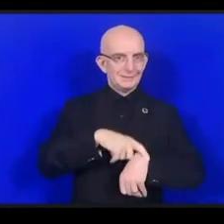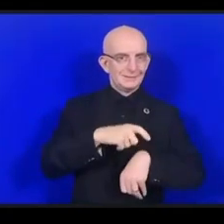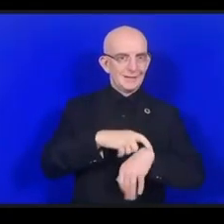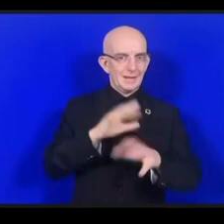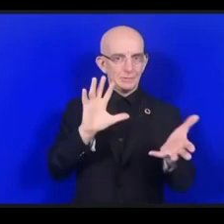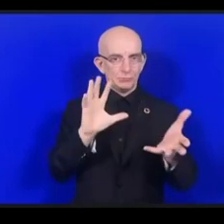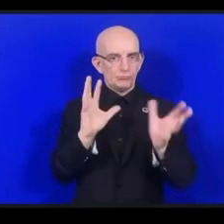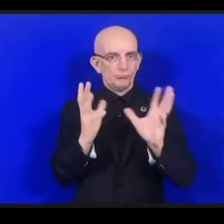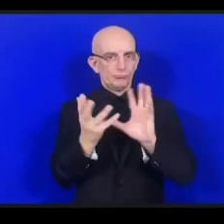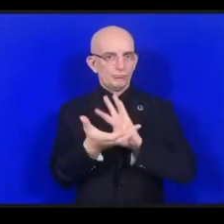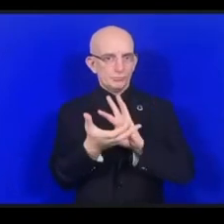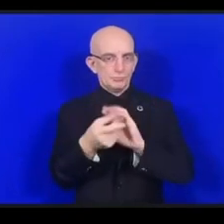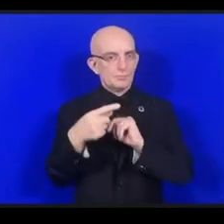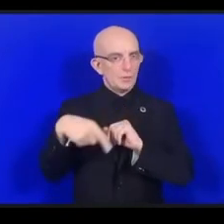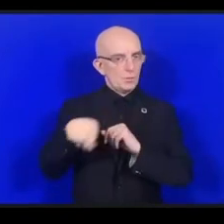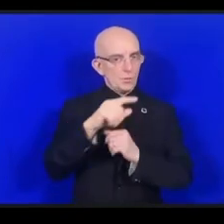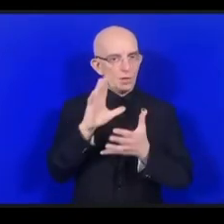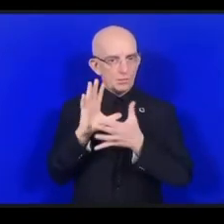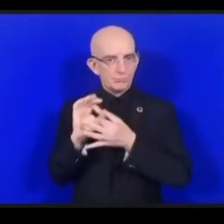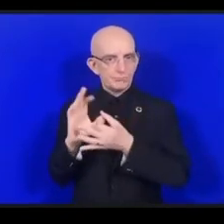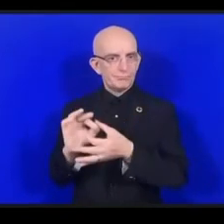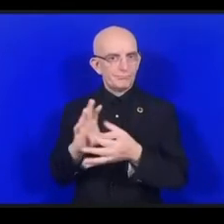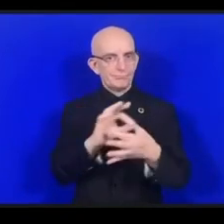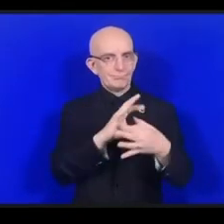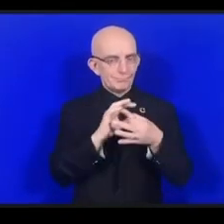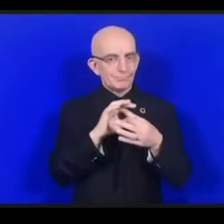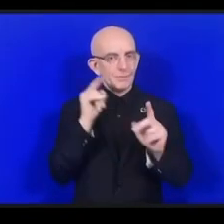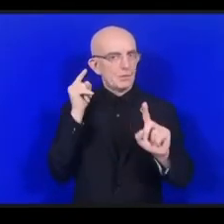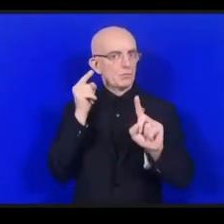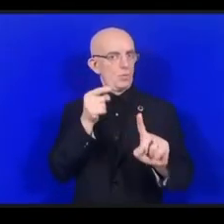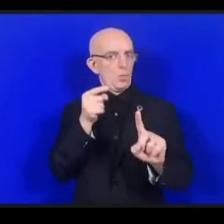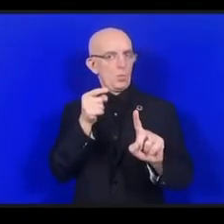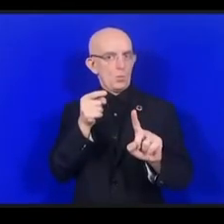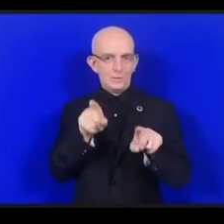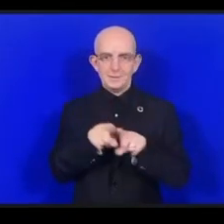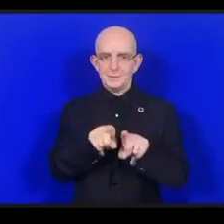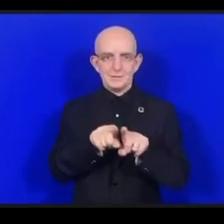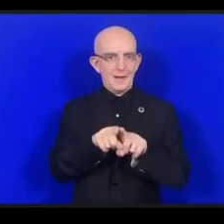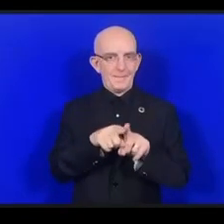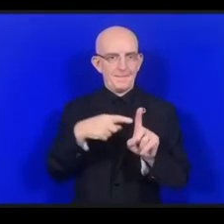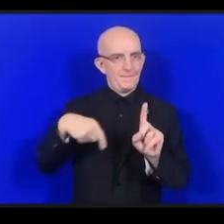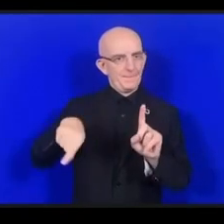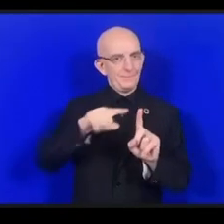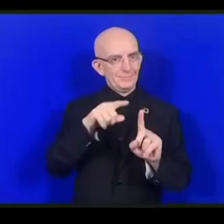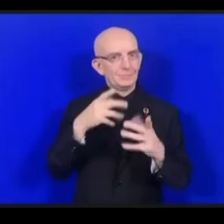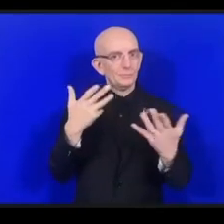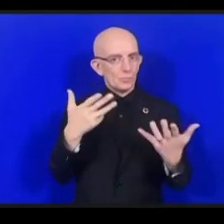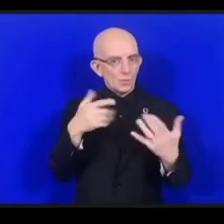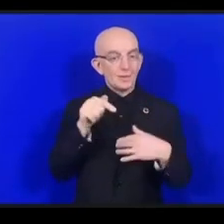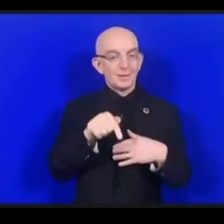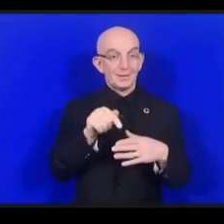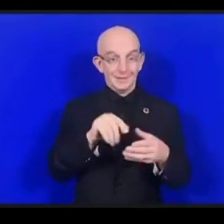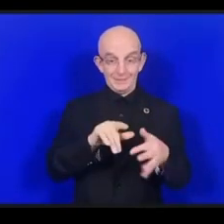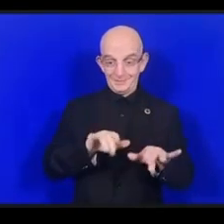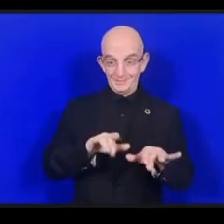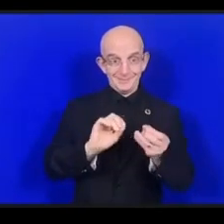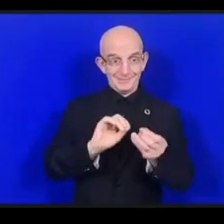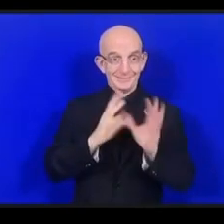力，但是当这些年轻人上不起网的话呢，他们就会